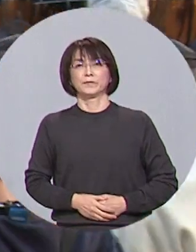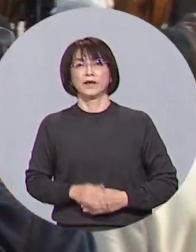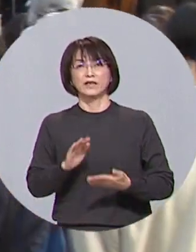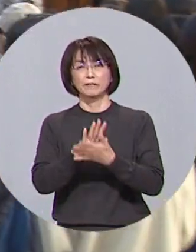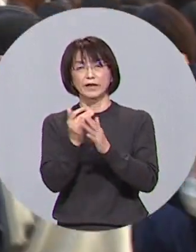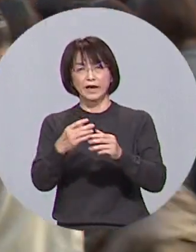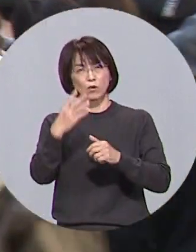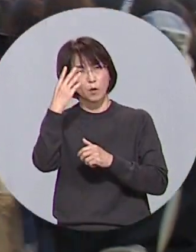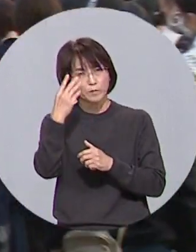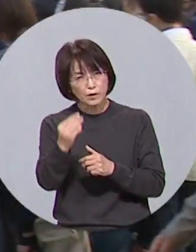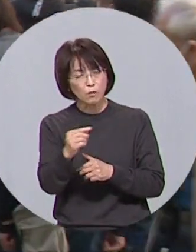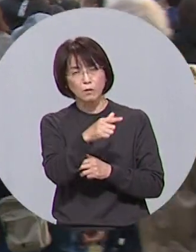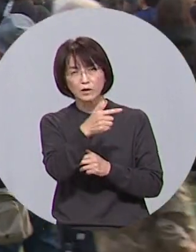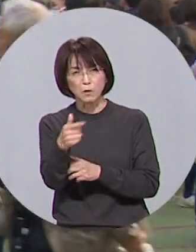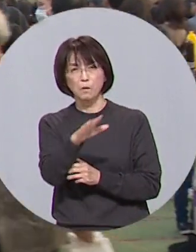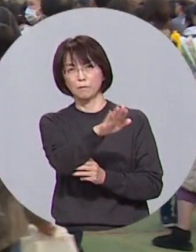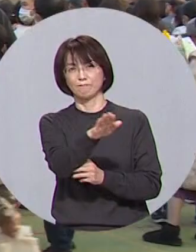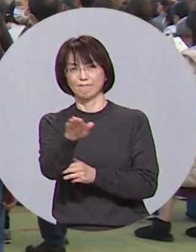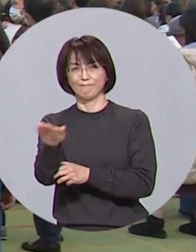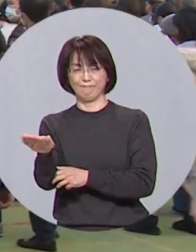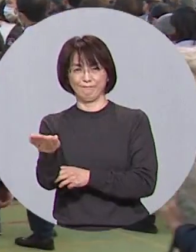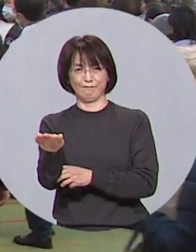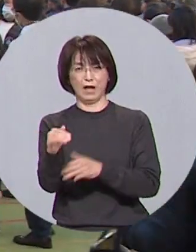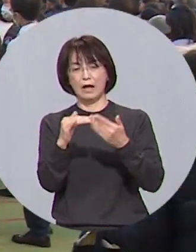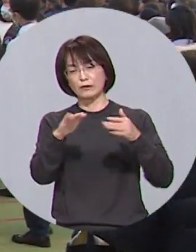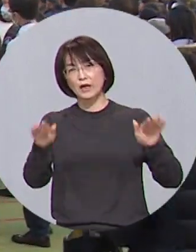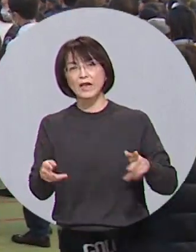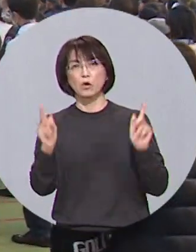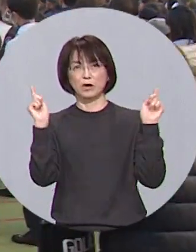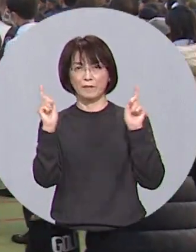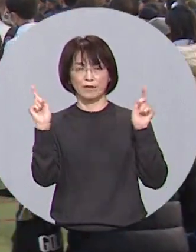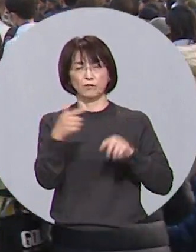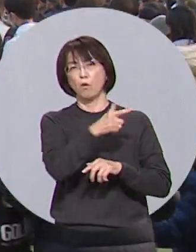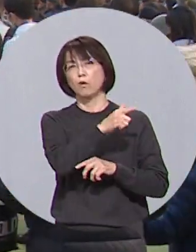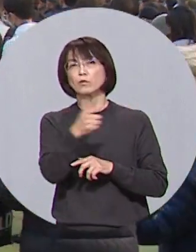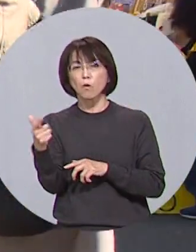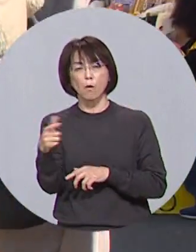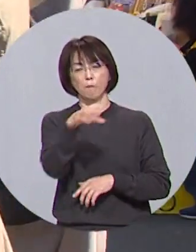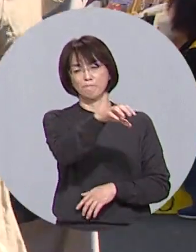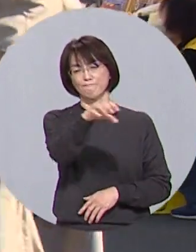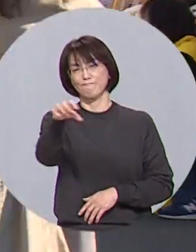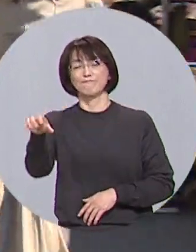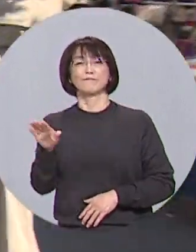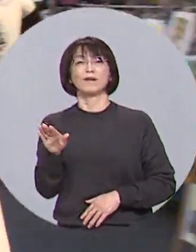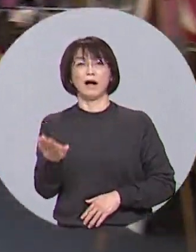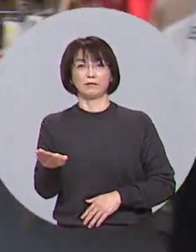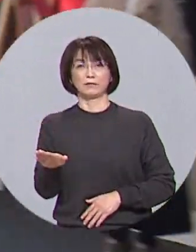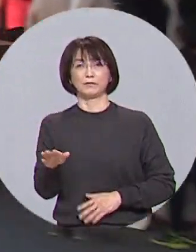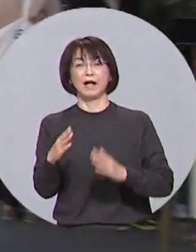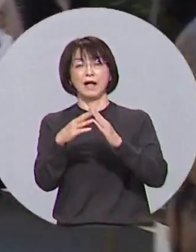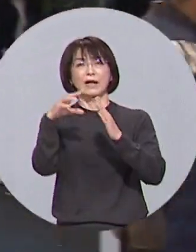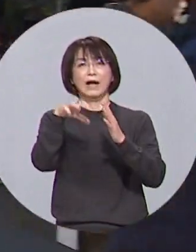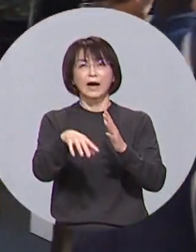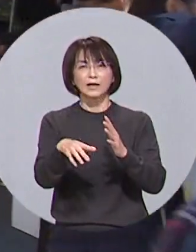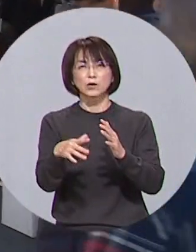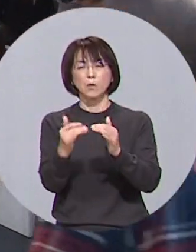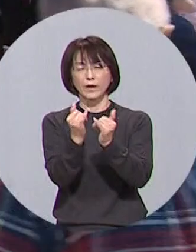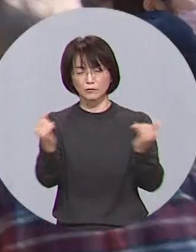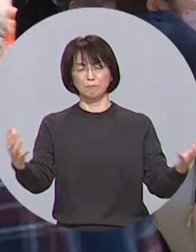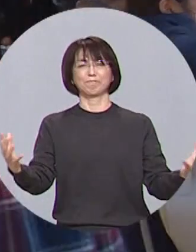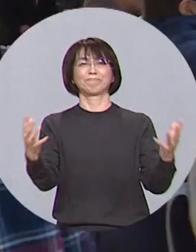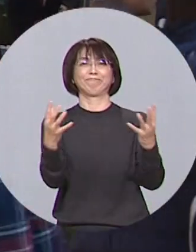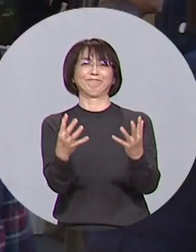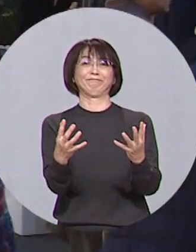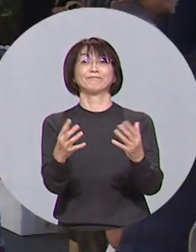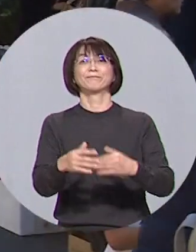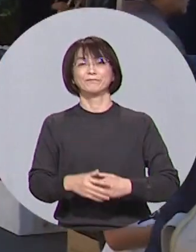玉県の魅力に触れられるステージイベントが行われたほか、さまざまなブースが並び、会場は大勢の来場者でにぎわい